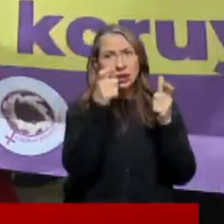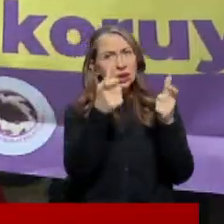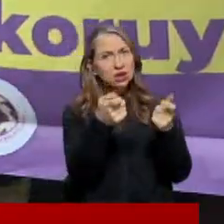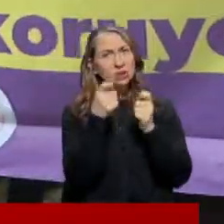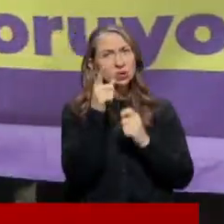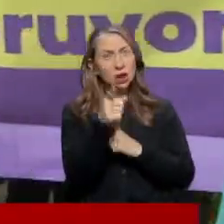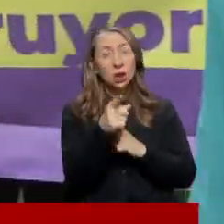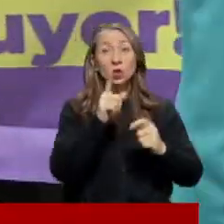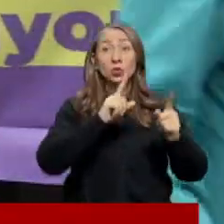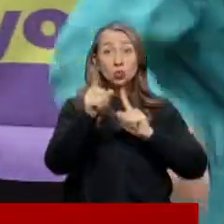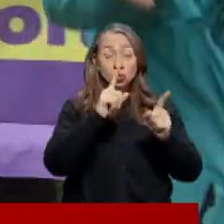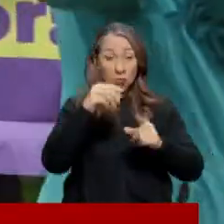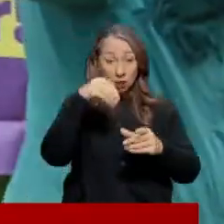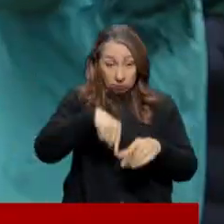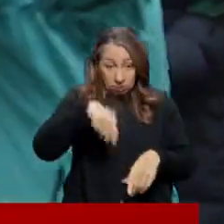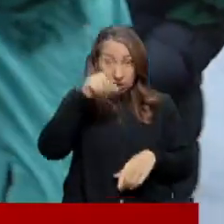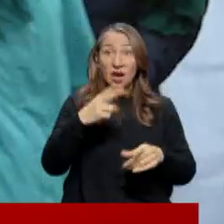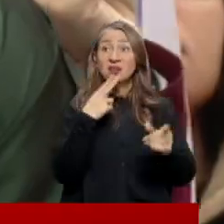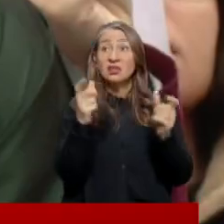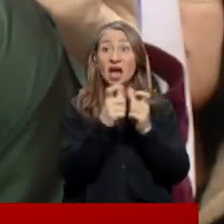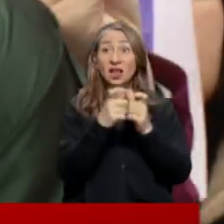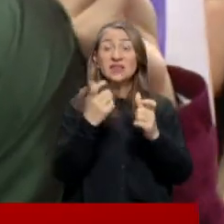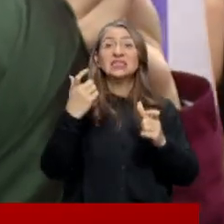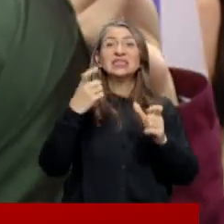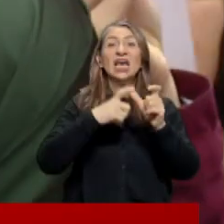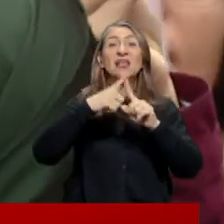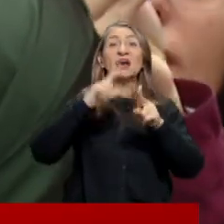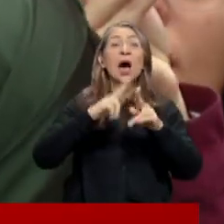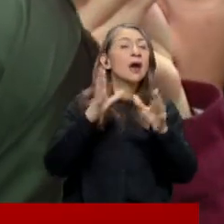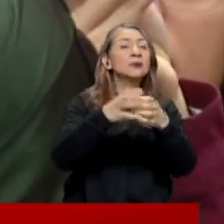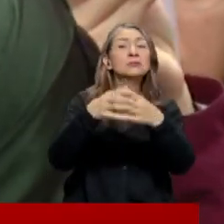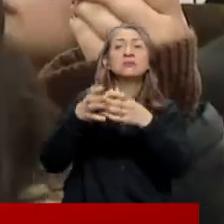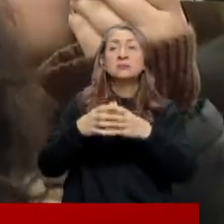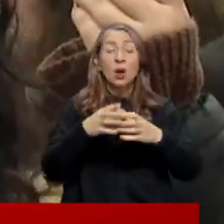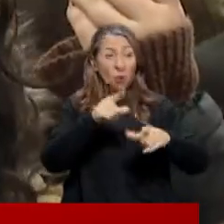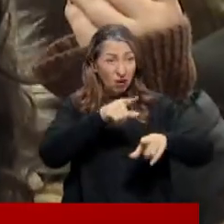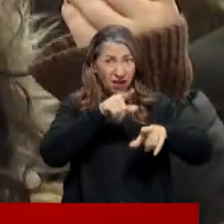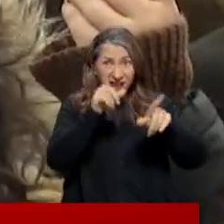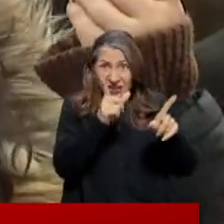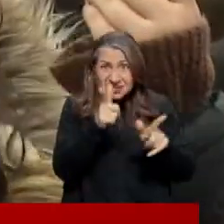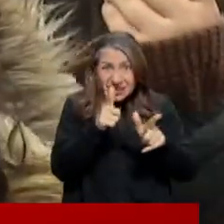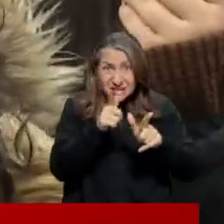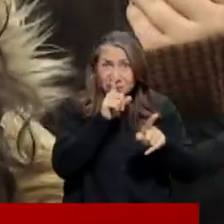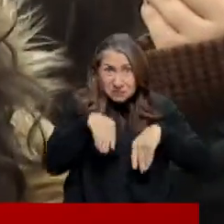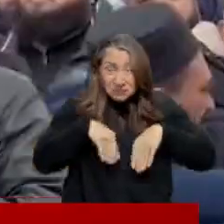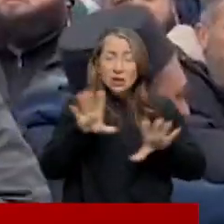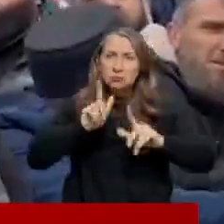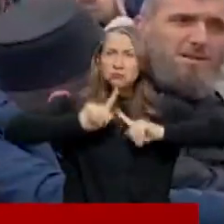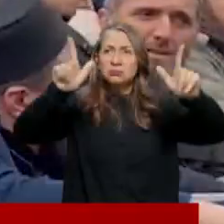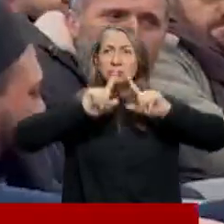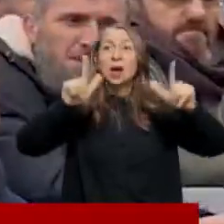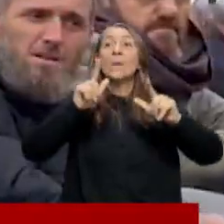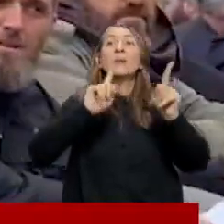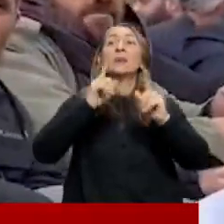dikkat çekmişti. Duruşma günü ise kadın dernekleri ve sivil toplum örgütleri istismara karşı ses yükseltirken